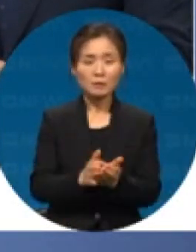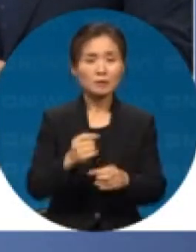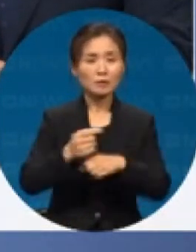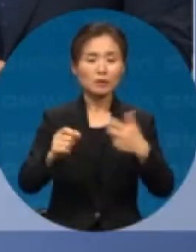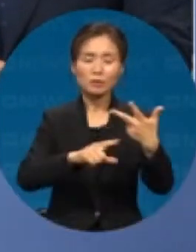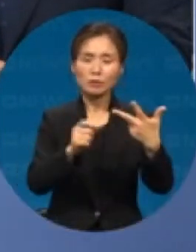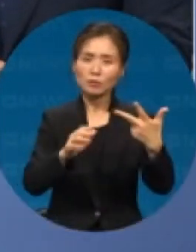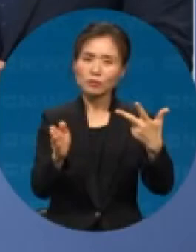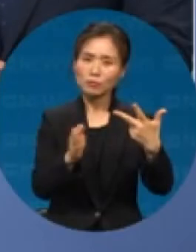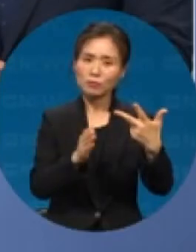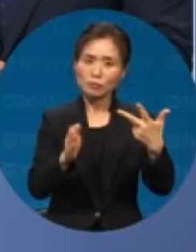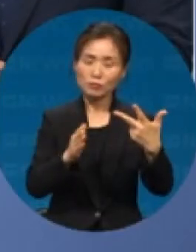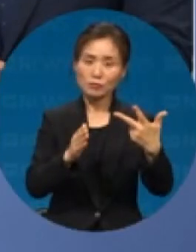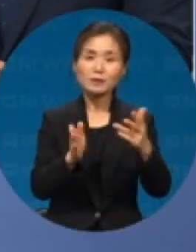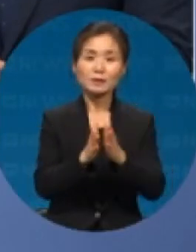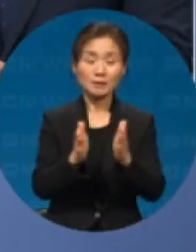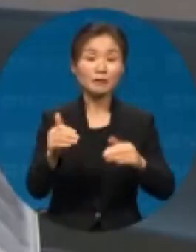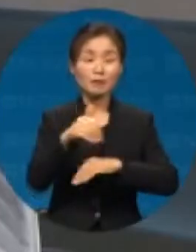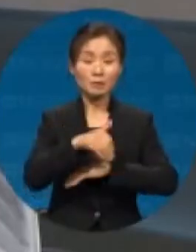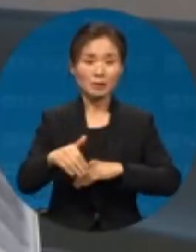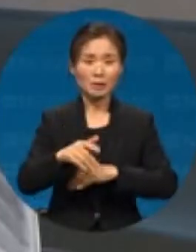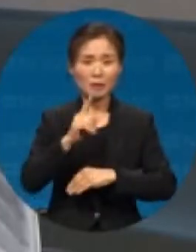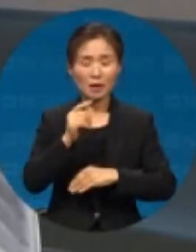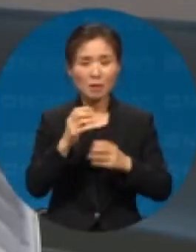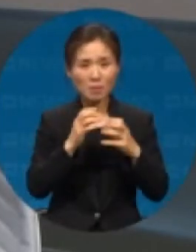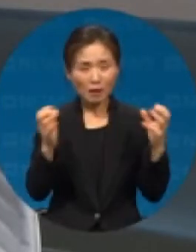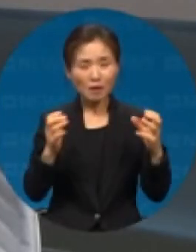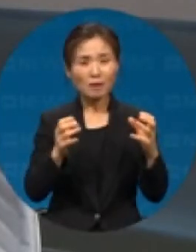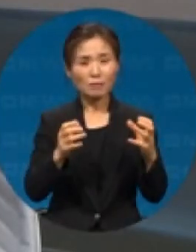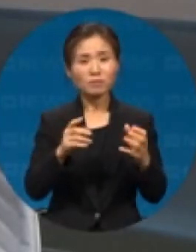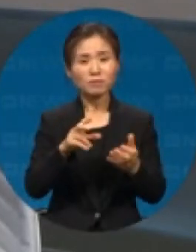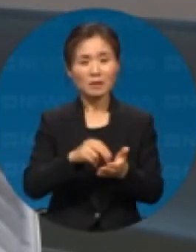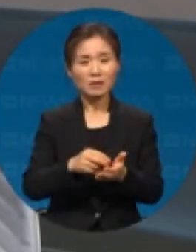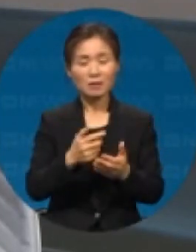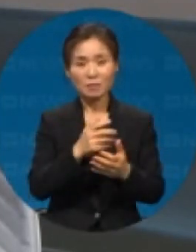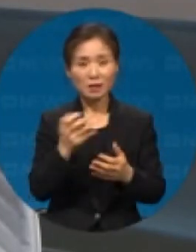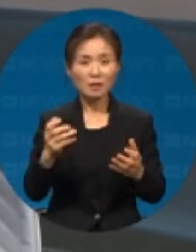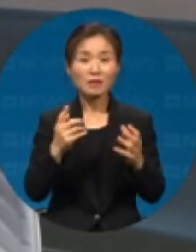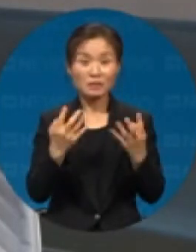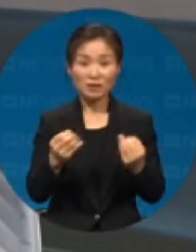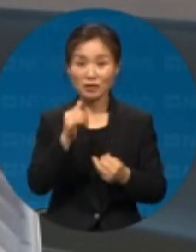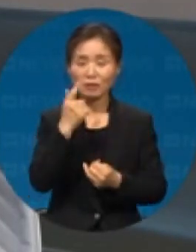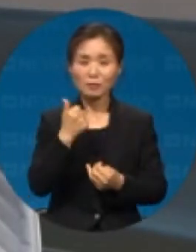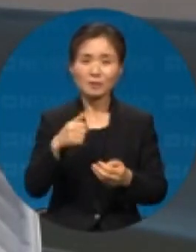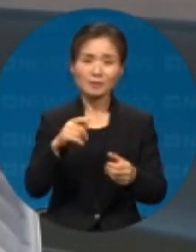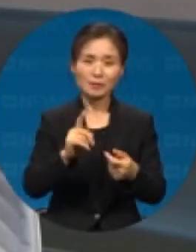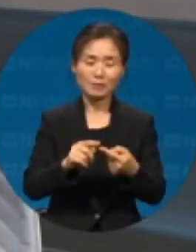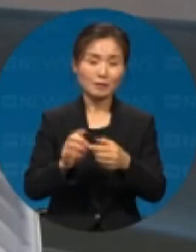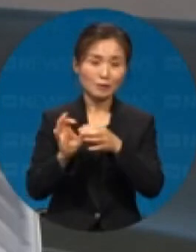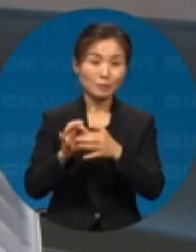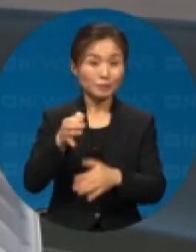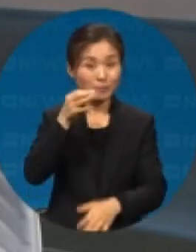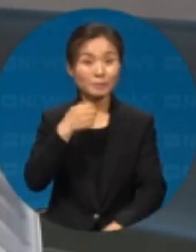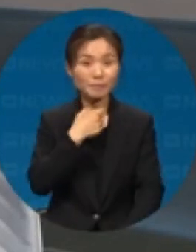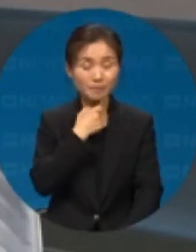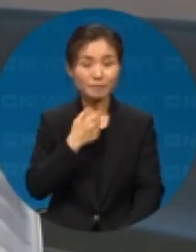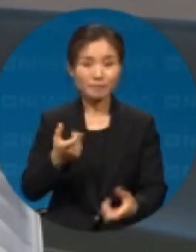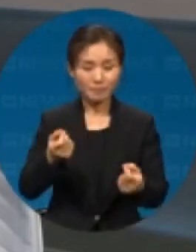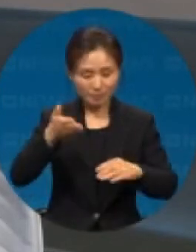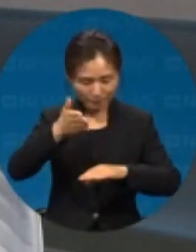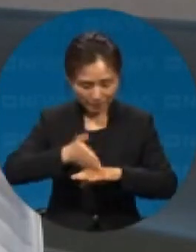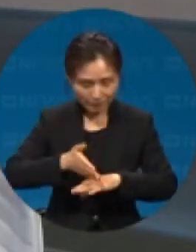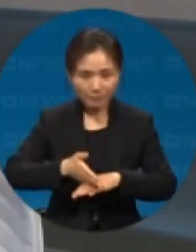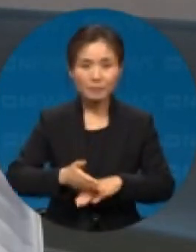출범할 예정 입니다 나의 말도 많고 탈도 많았던 국가 교회 의 설치 계속 뜸 지켜보 줘 네 얘기 잘 들었습니다